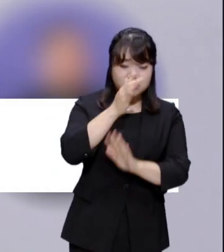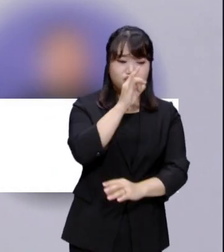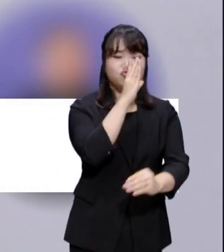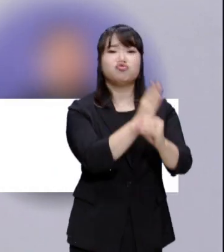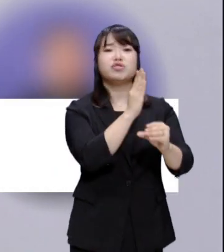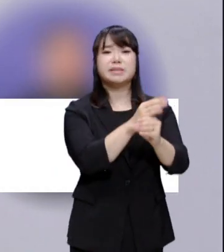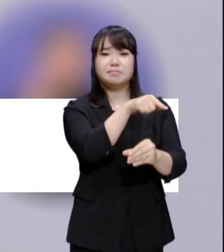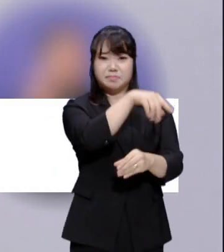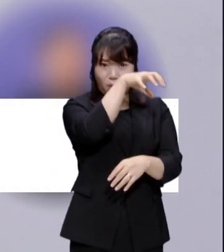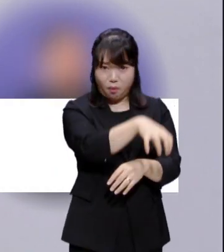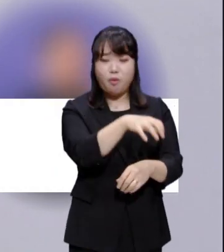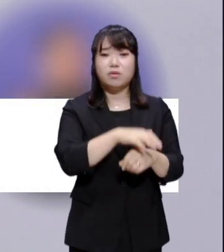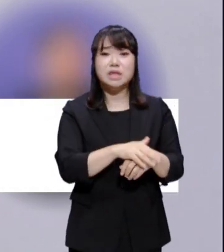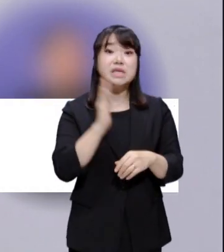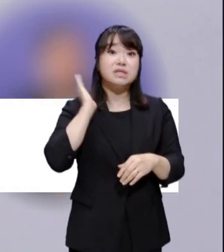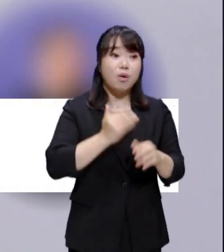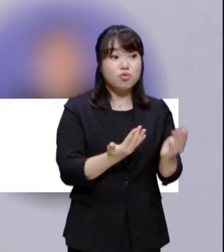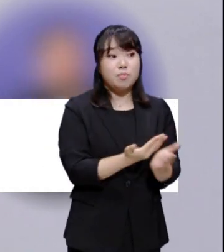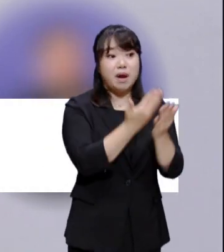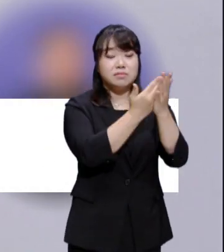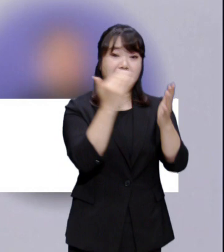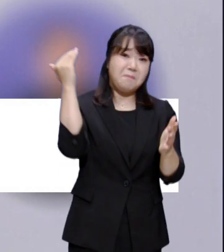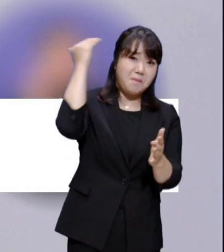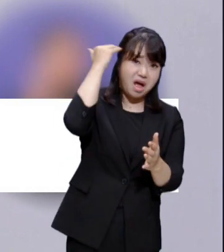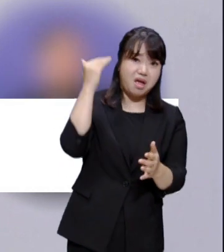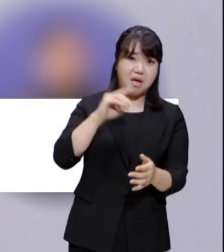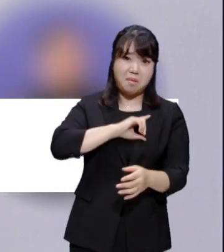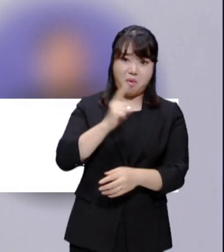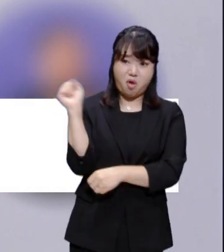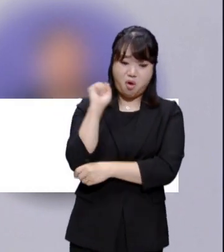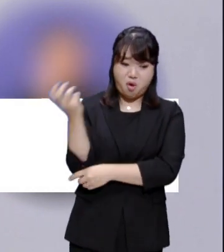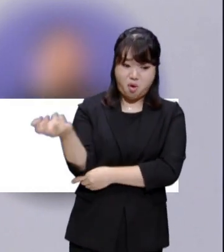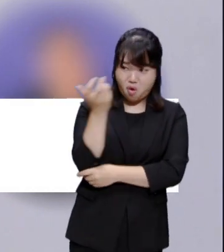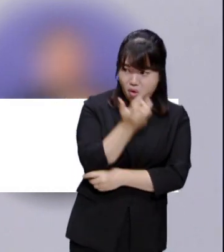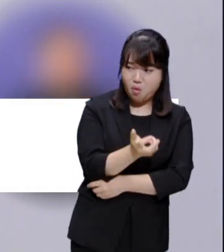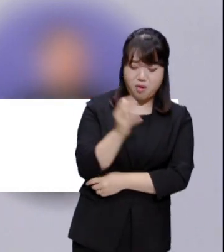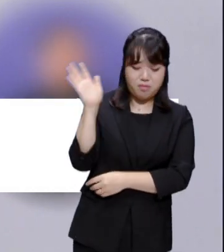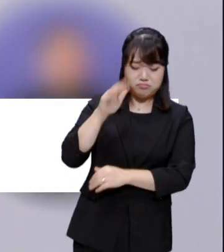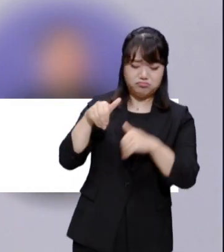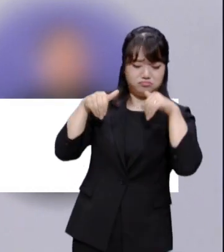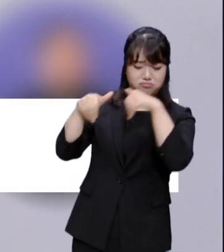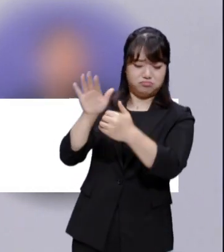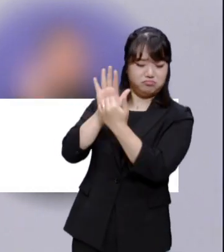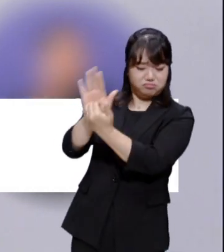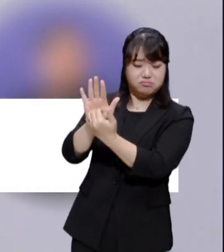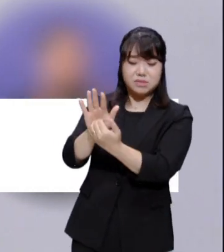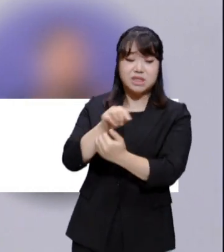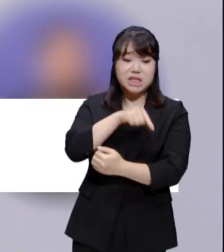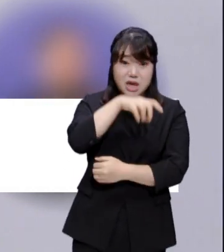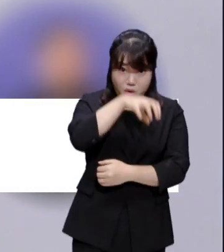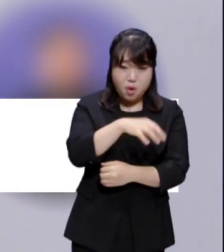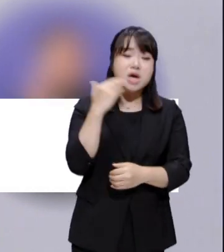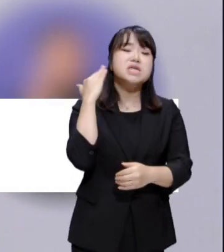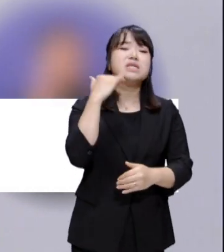요지입니다. 의정부 성장의 핵심 지역입니다. 의정부의 땅은 의정부의 미래를